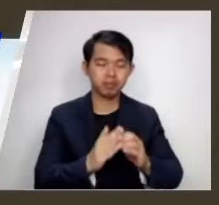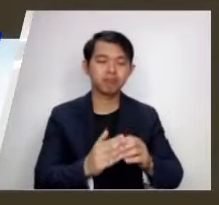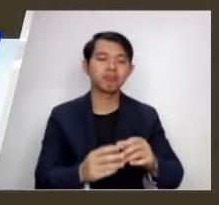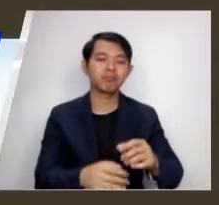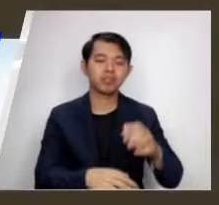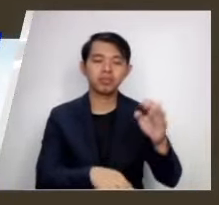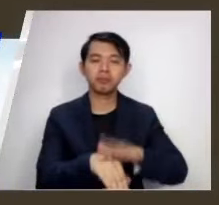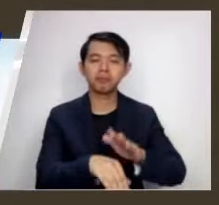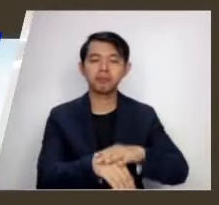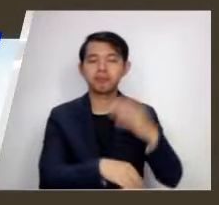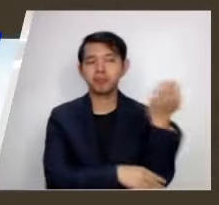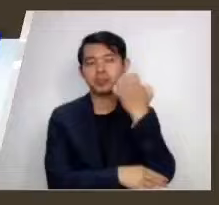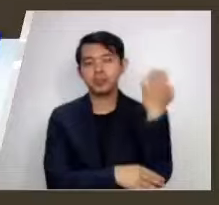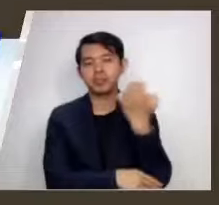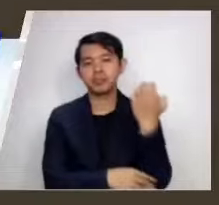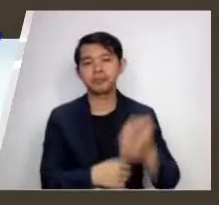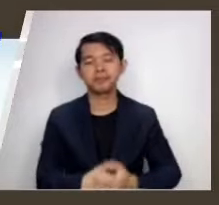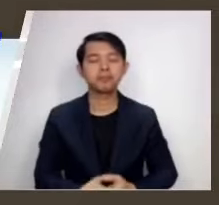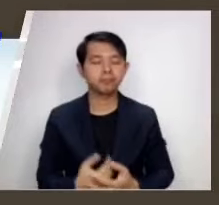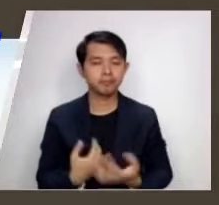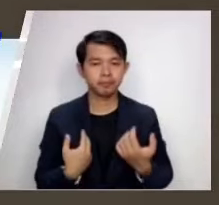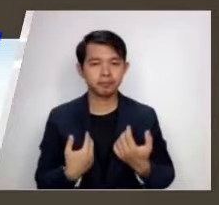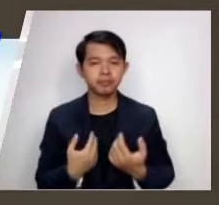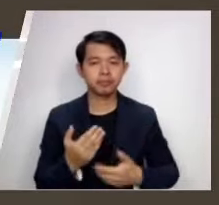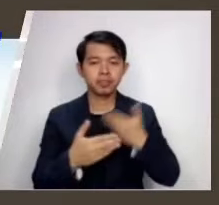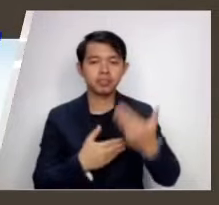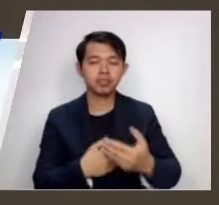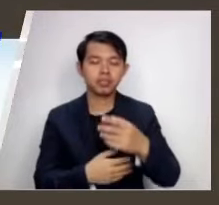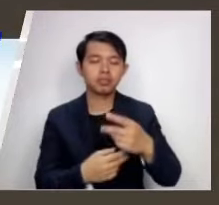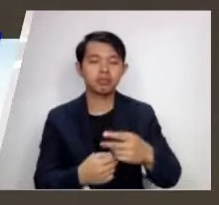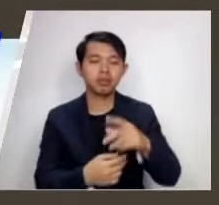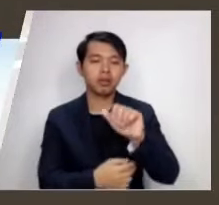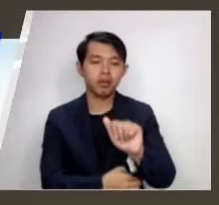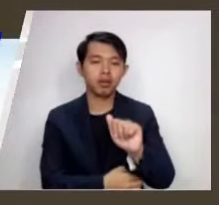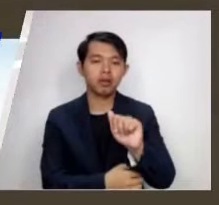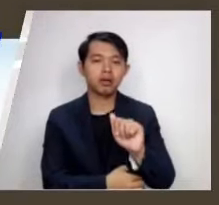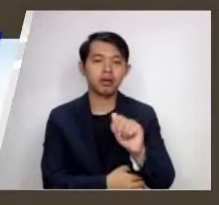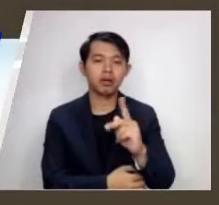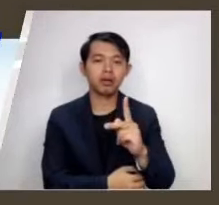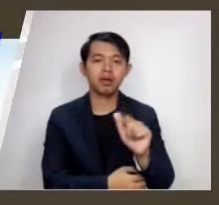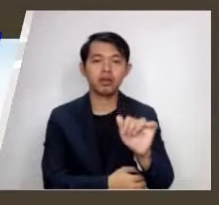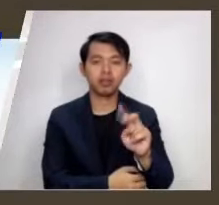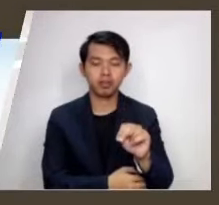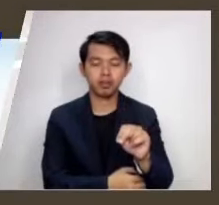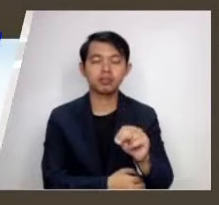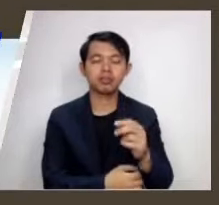Inulan at binaha rin ang Burwanga, Aklan. Lumubog ang ilang bahay at lumusong ang mga residente.